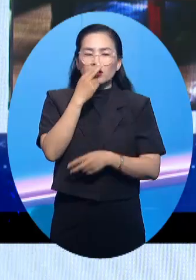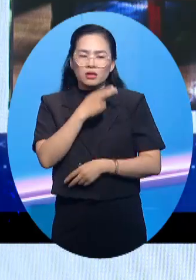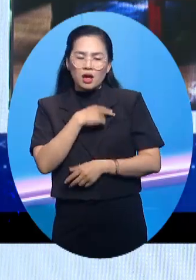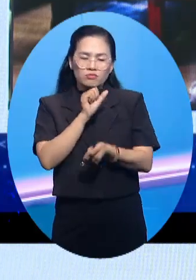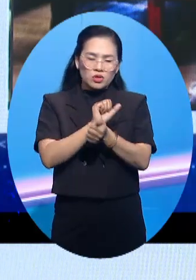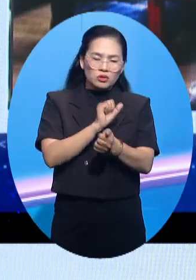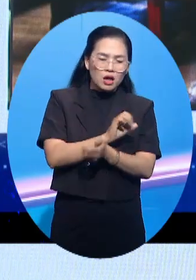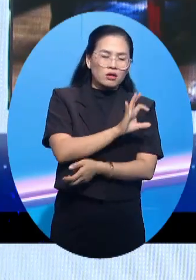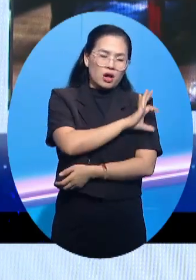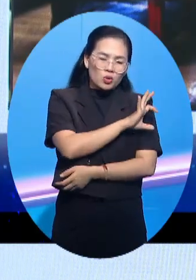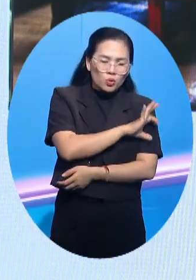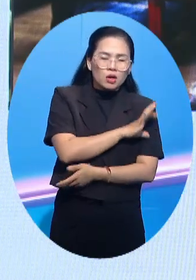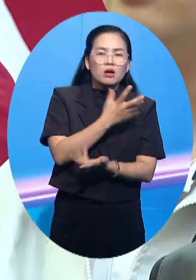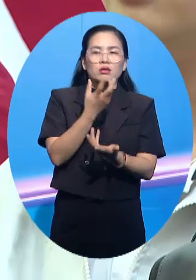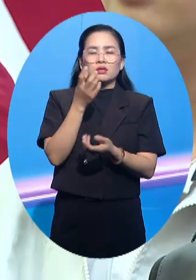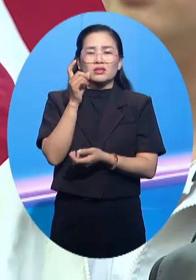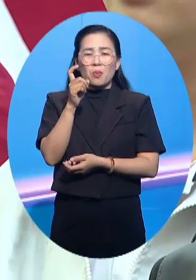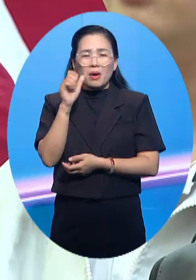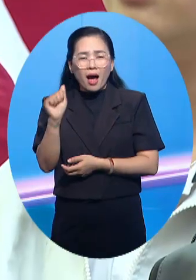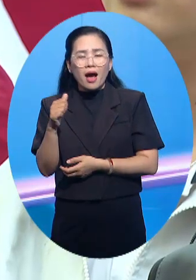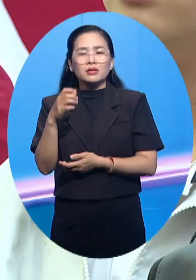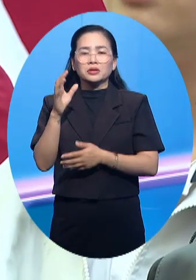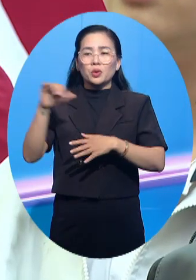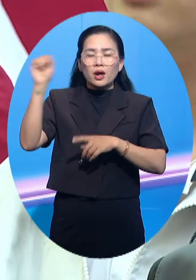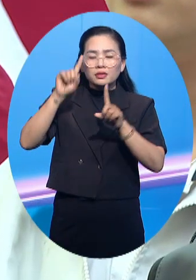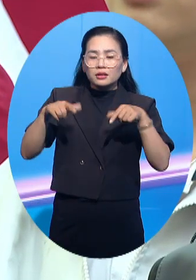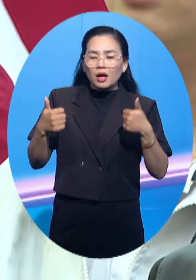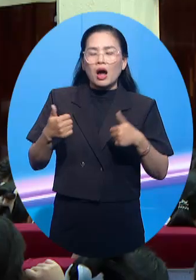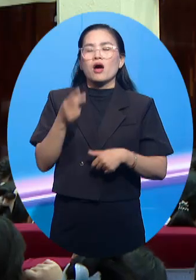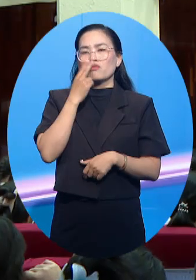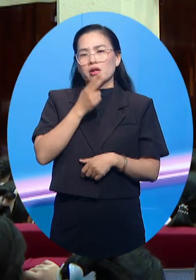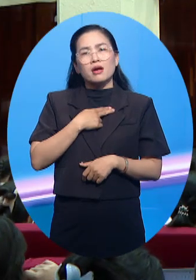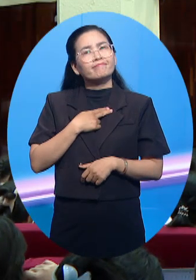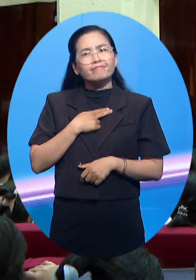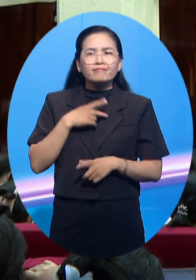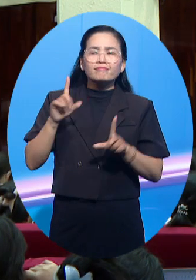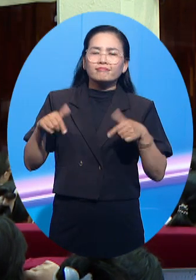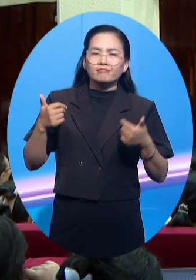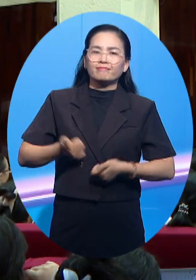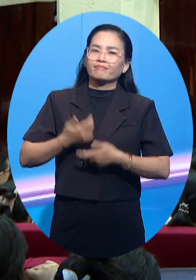và khu vực Đông Á Châu Á về những giá trị riêng bản sắc riêng mà chúng ta có thể mang đến với thế giới